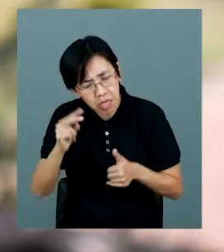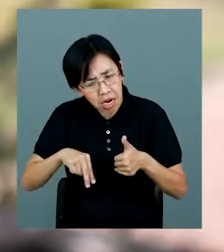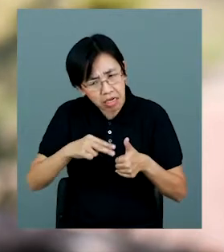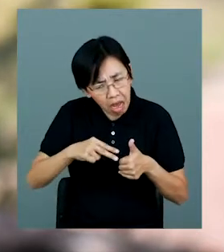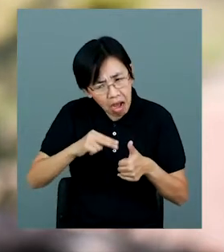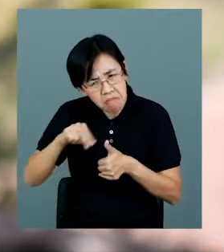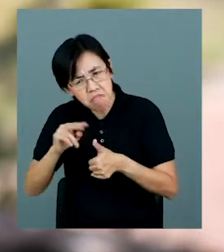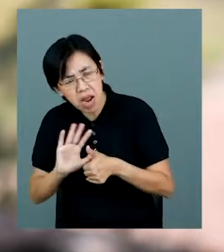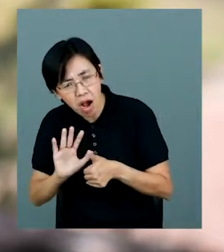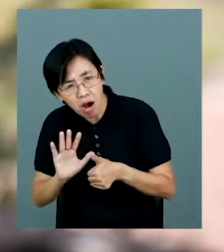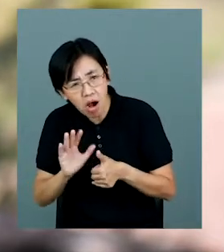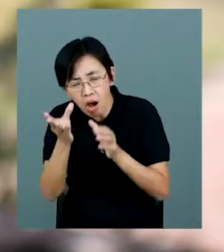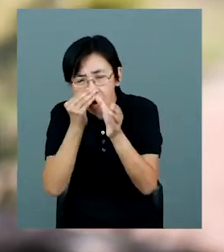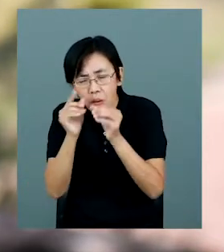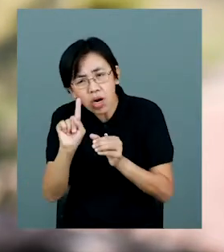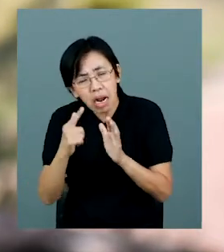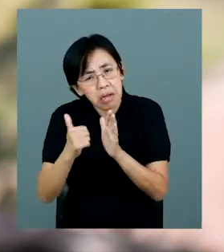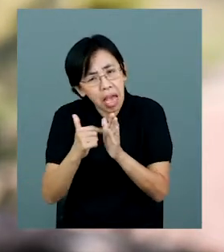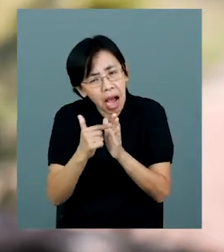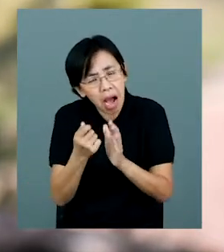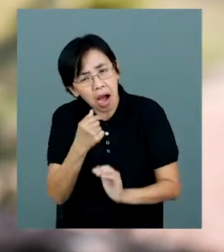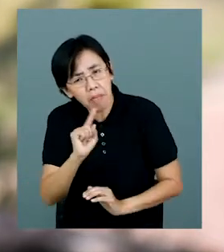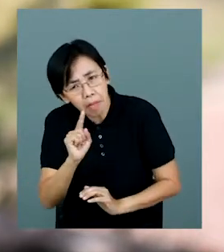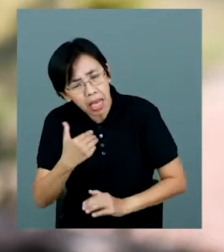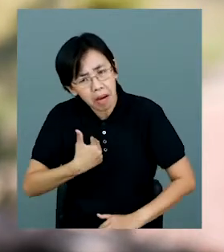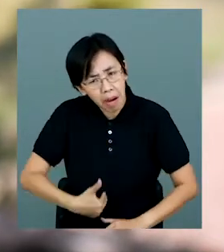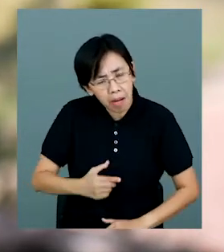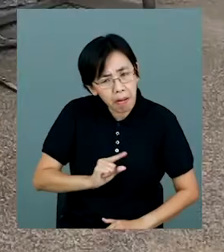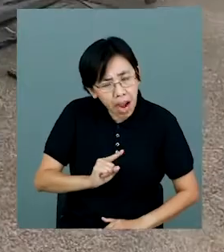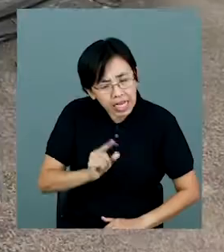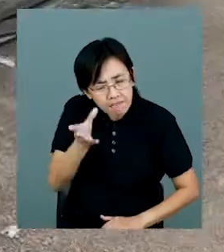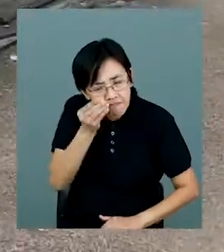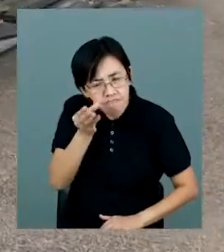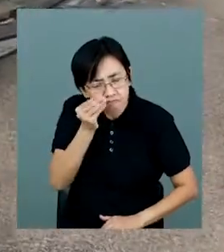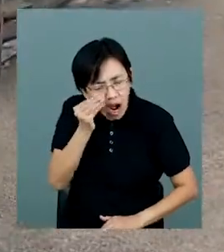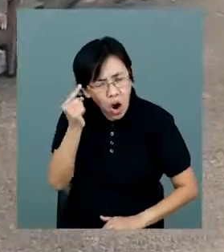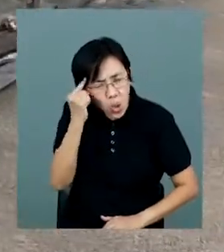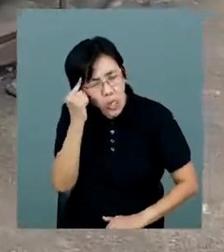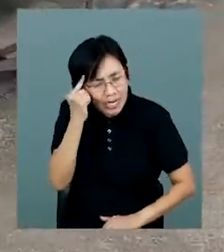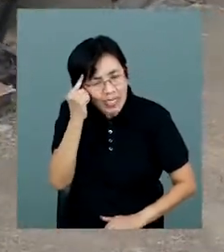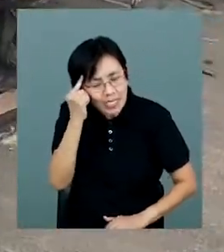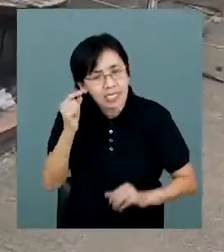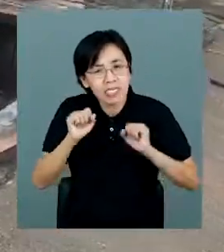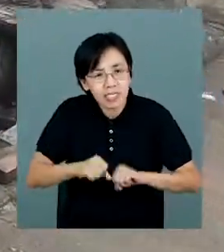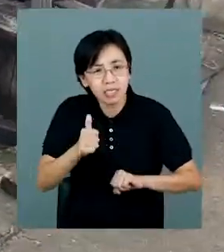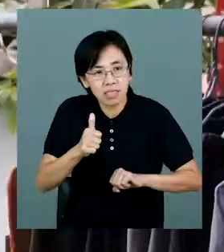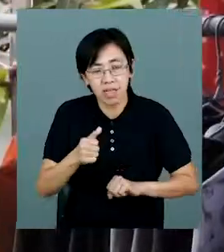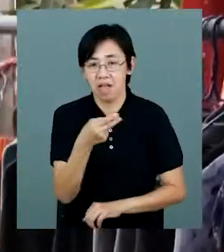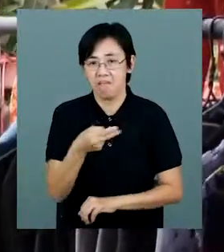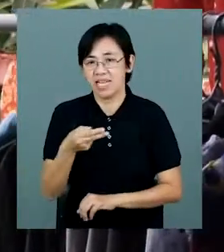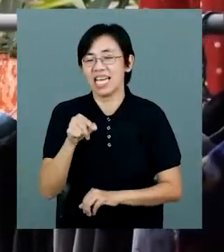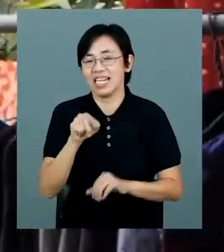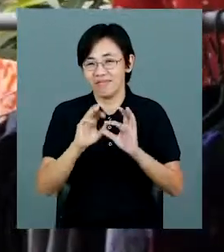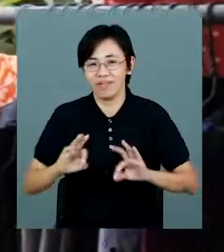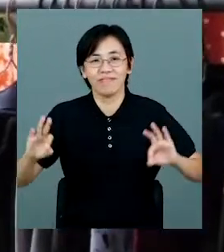าจะเป็นการได้รับข้อมูลเกี่ยวกับเรื่องการใช้ยาเรื่องการผ่าตัดอะไรเงี้ยค่ะดังนั้นเนี่ยมันจึงเป็นการเน้นย้ำว่าภาษาค่ะมี